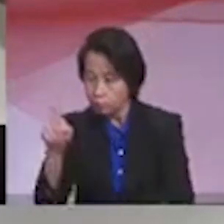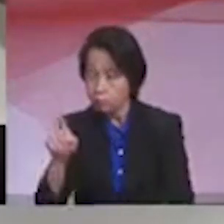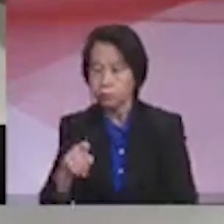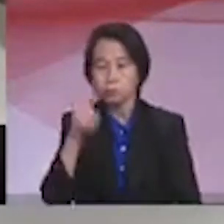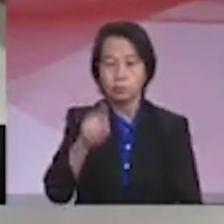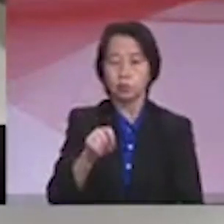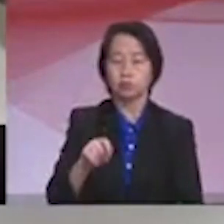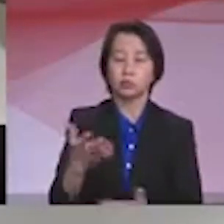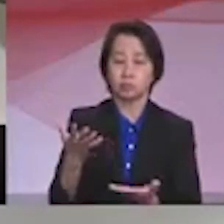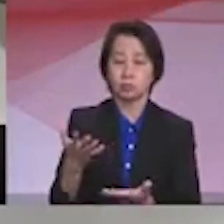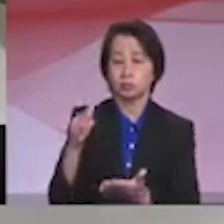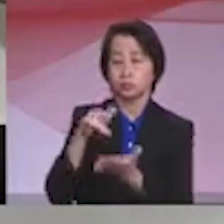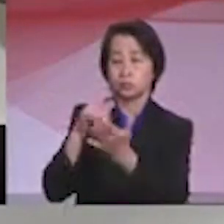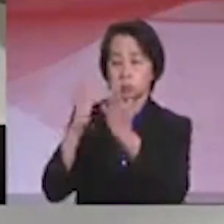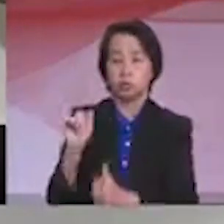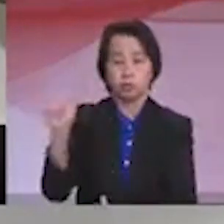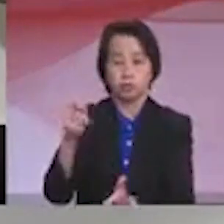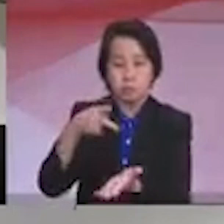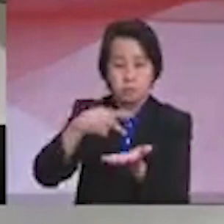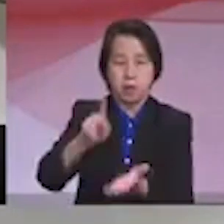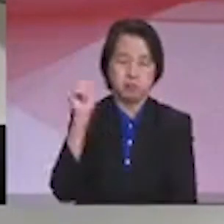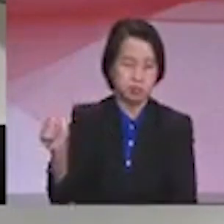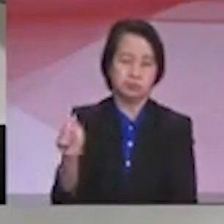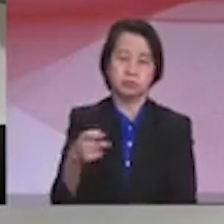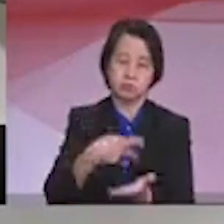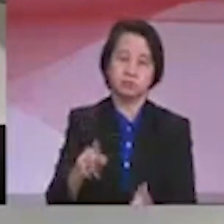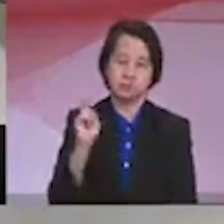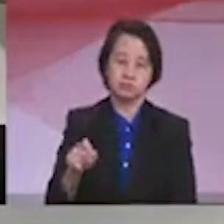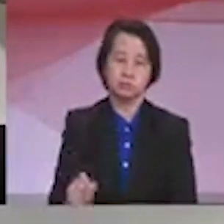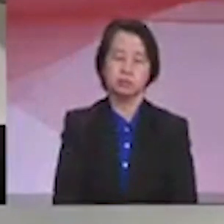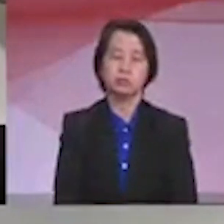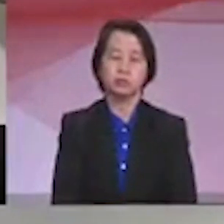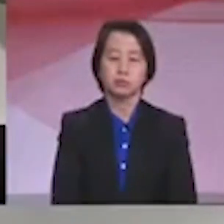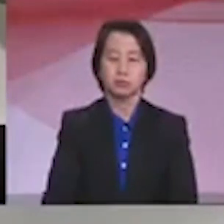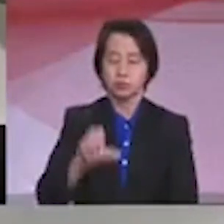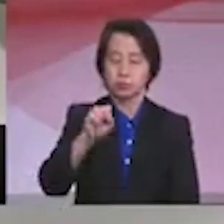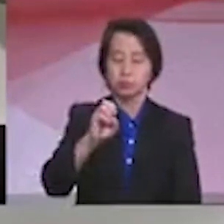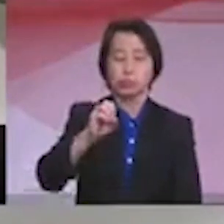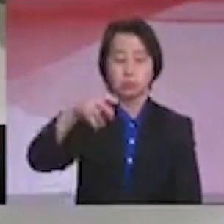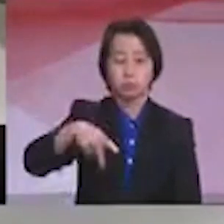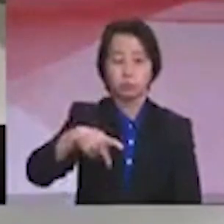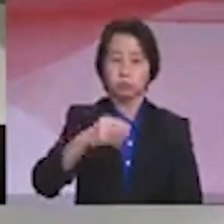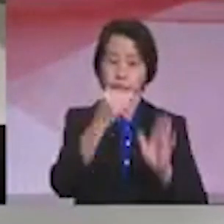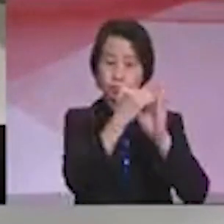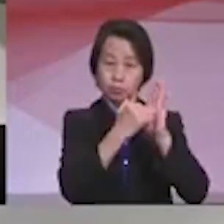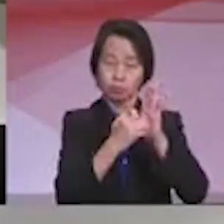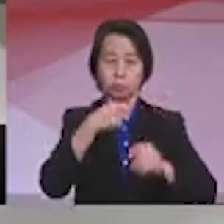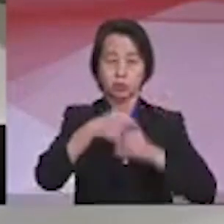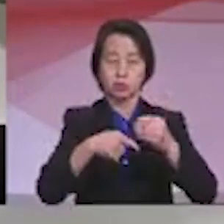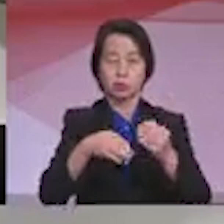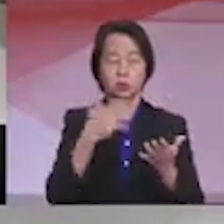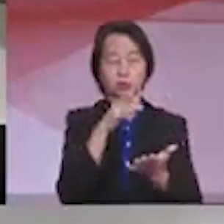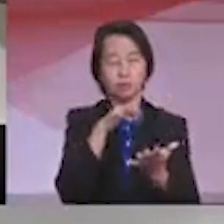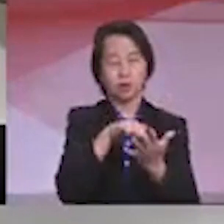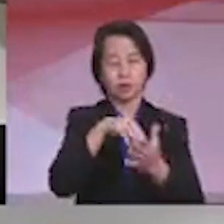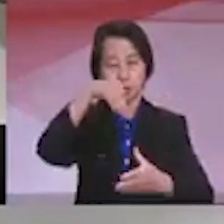perlu ditanggung oleh pelajar yang berkaitan. SOP dan syarat terperinci mengenai pembelajaran di